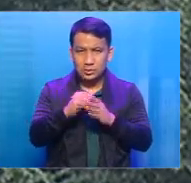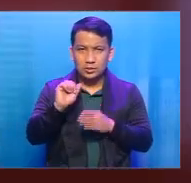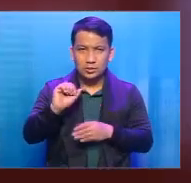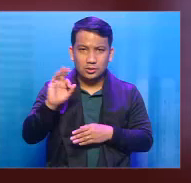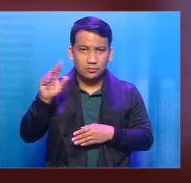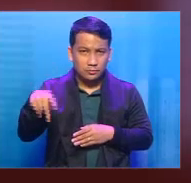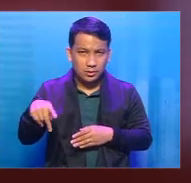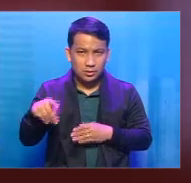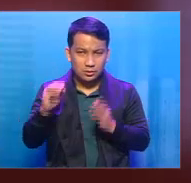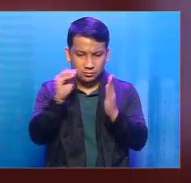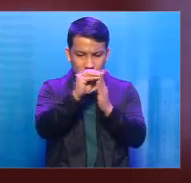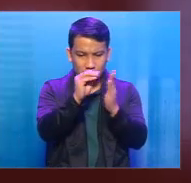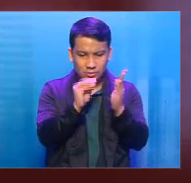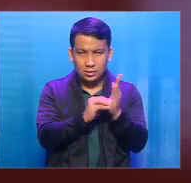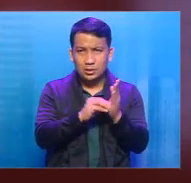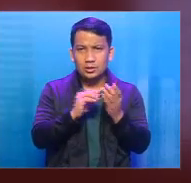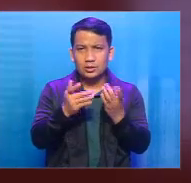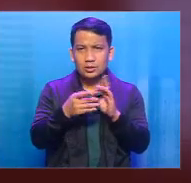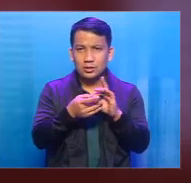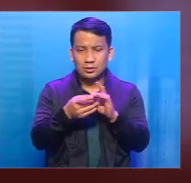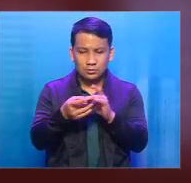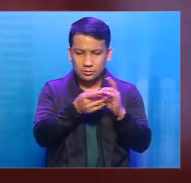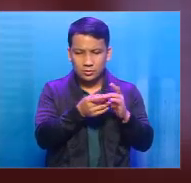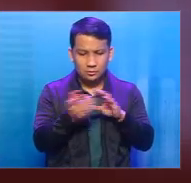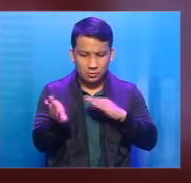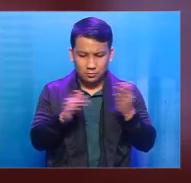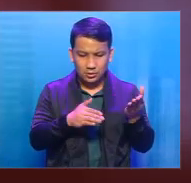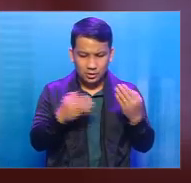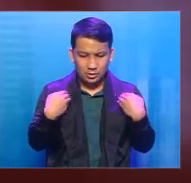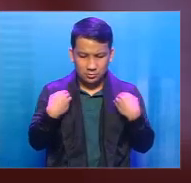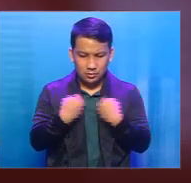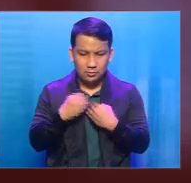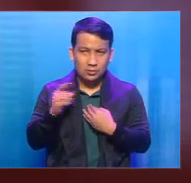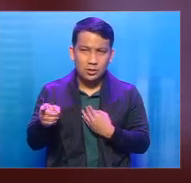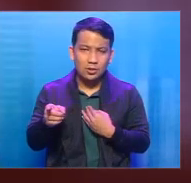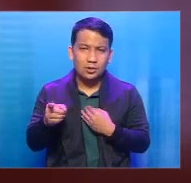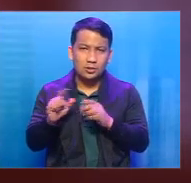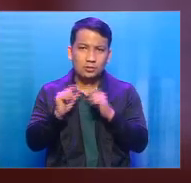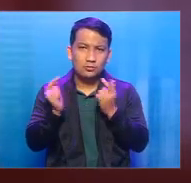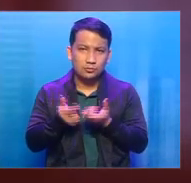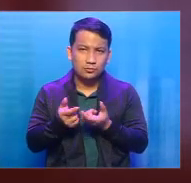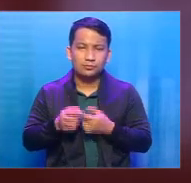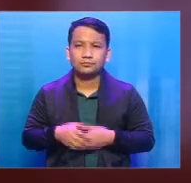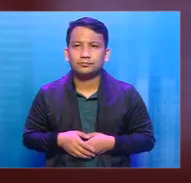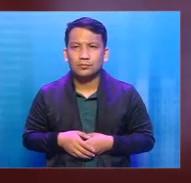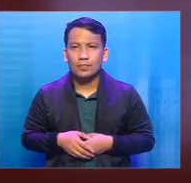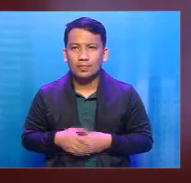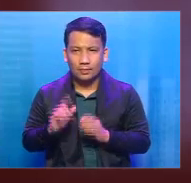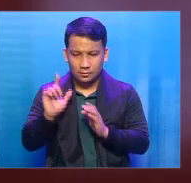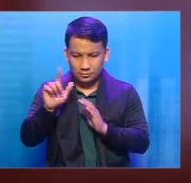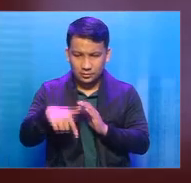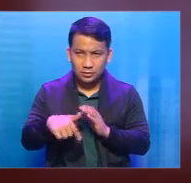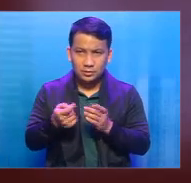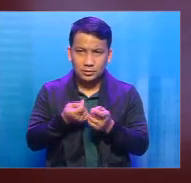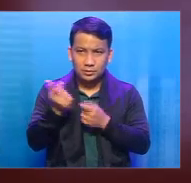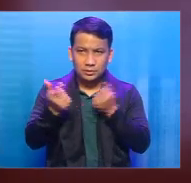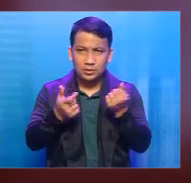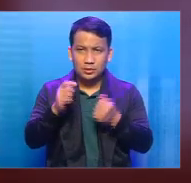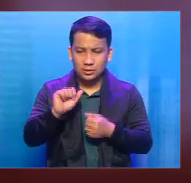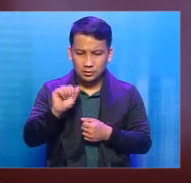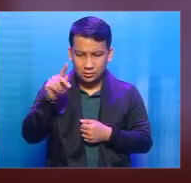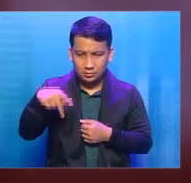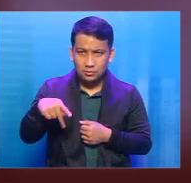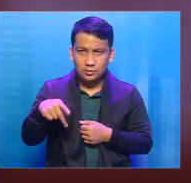AFP sa listahan ng mga nadakip o napatay na miyembro umano ng rebeldeng grupo. Kalaunay, binura rin ng AFP